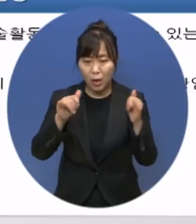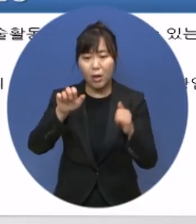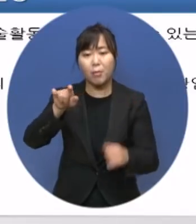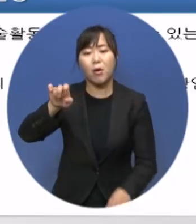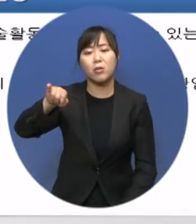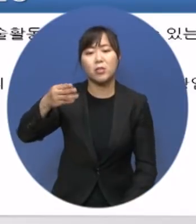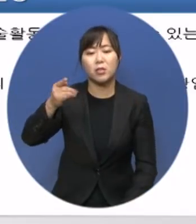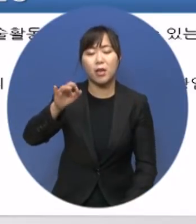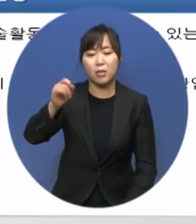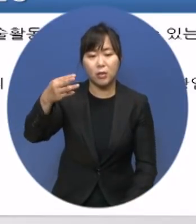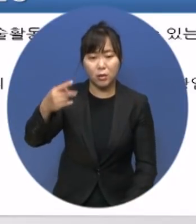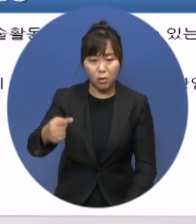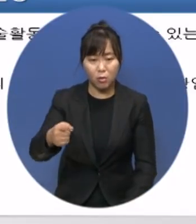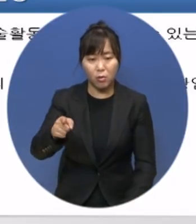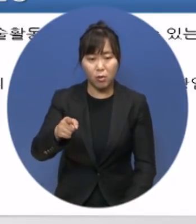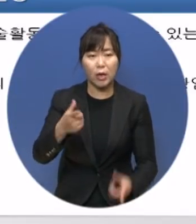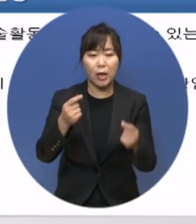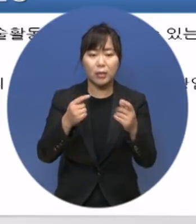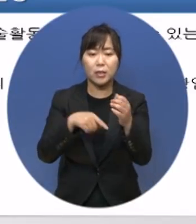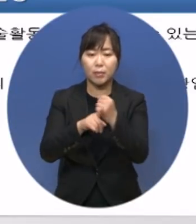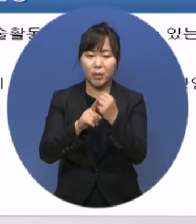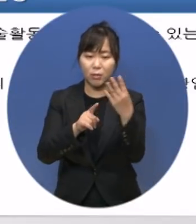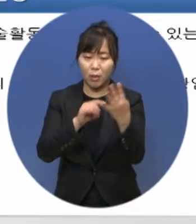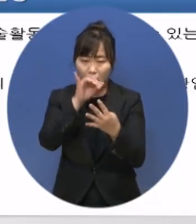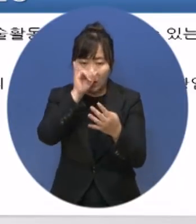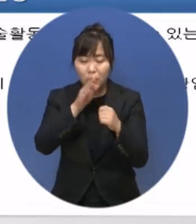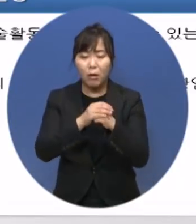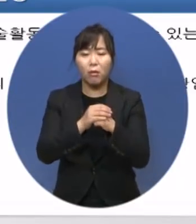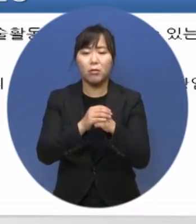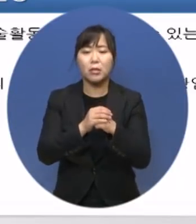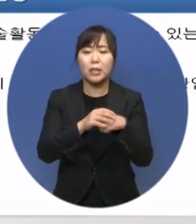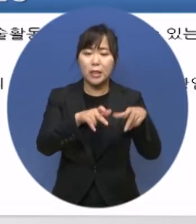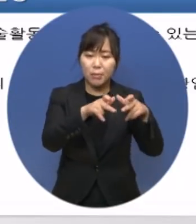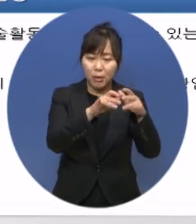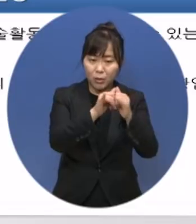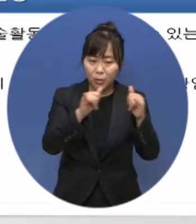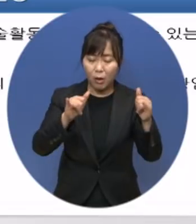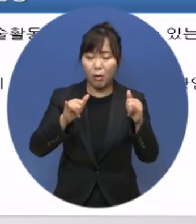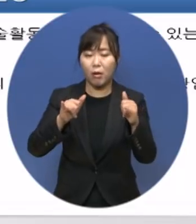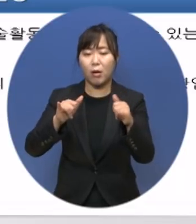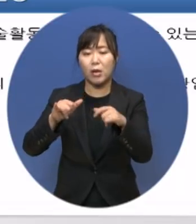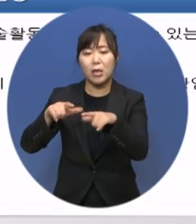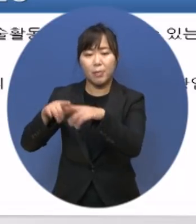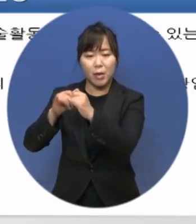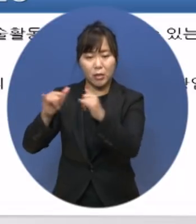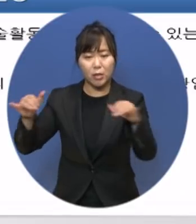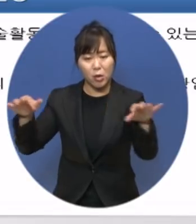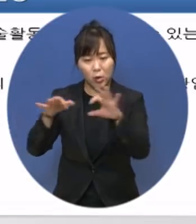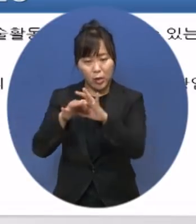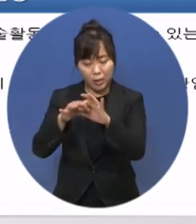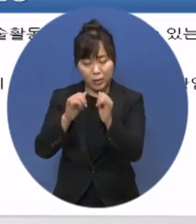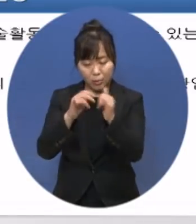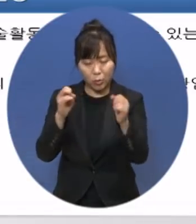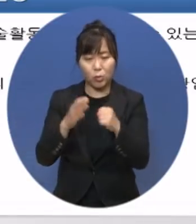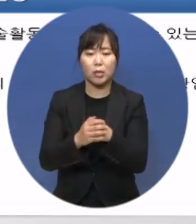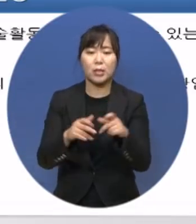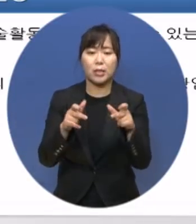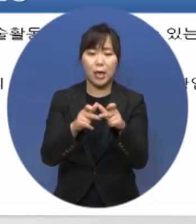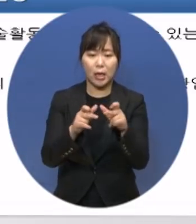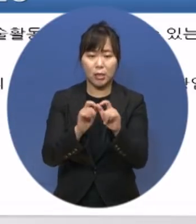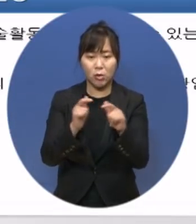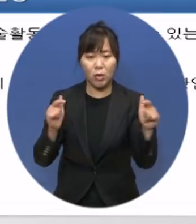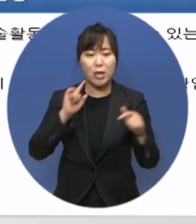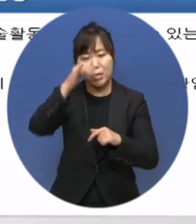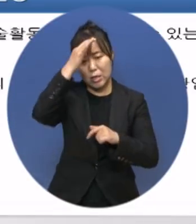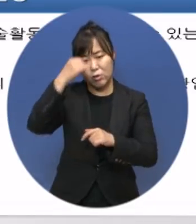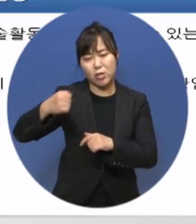의미로 정의하고 있는데 실제로 장애인들과 비장애인을 연결하는 인력과 장애인 등의